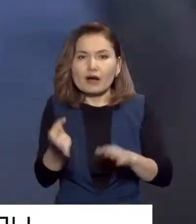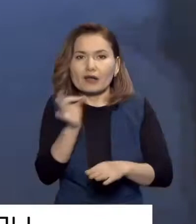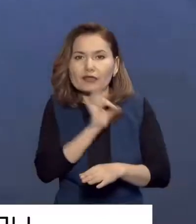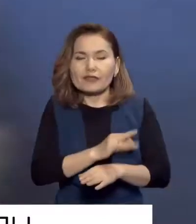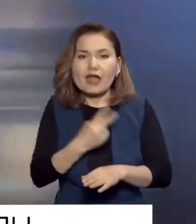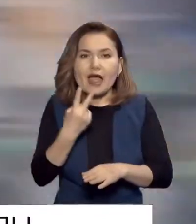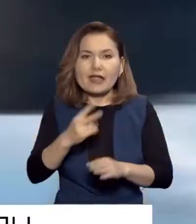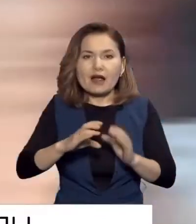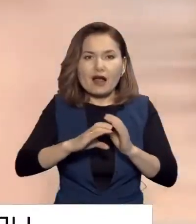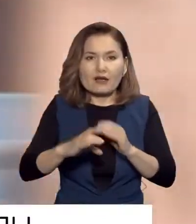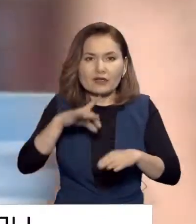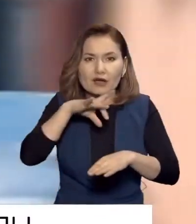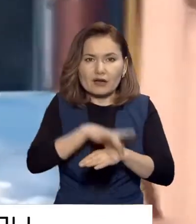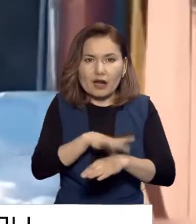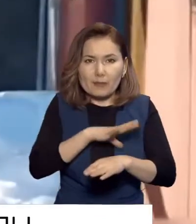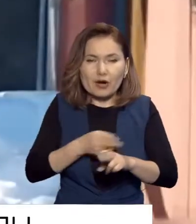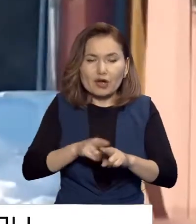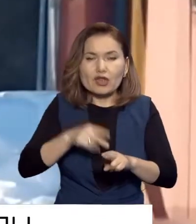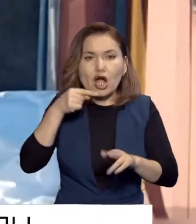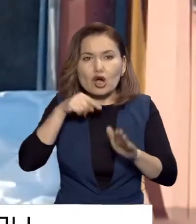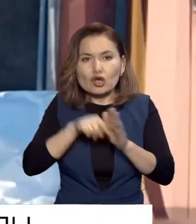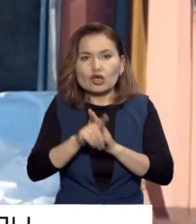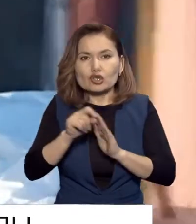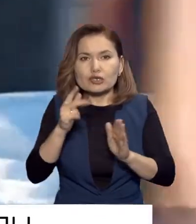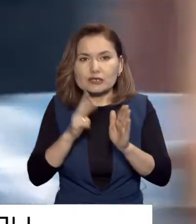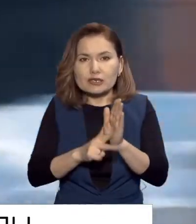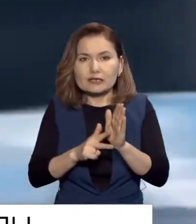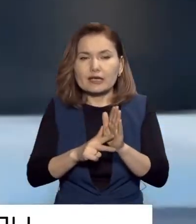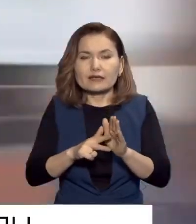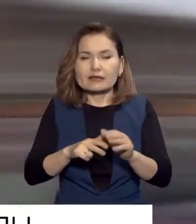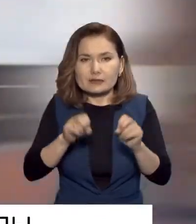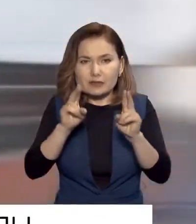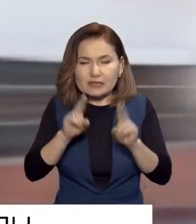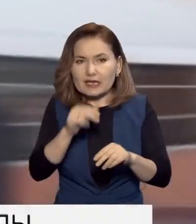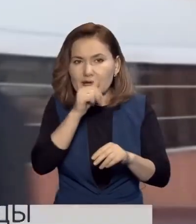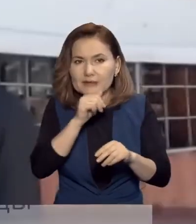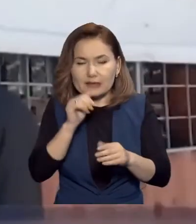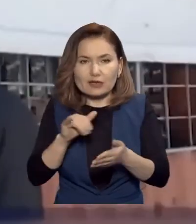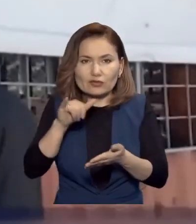контейнер табылды. Олардың ішінде 180 дана арнай құрылғы орнатылған. Тергеу жүріп жатыр.